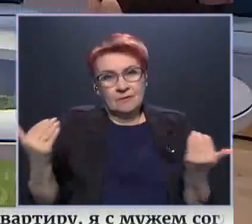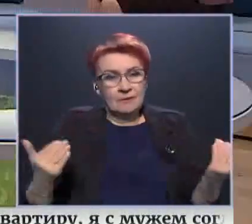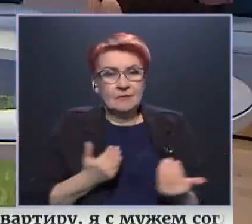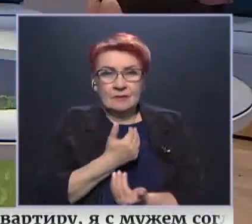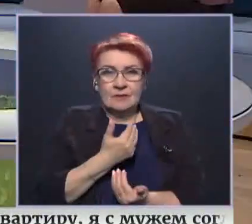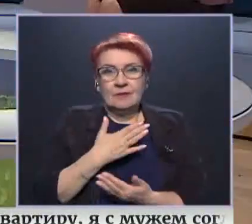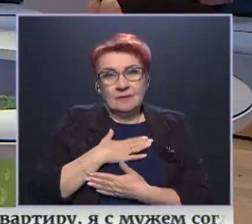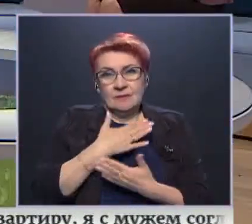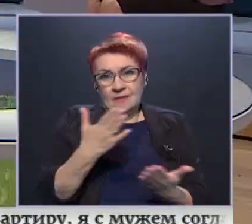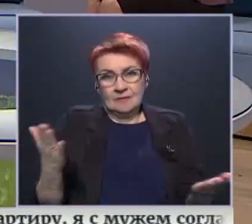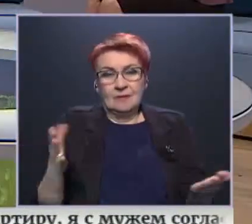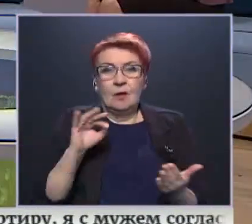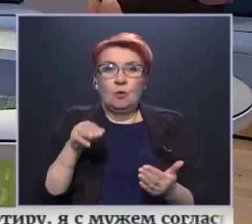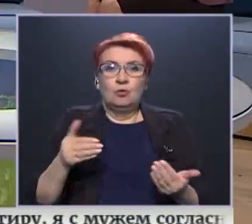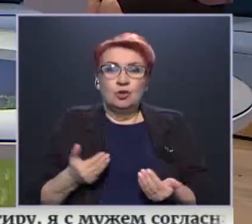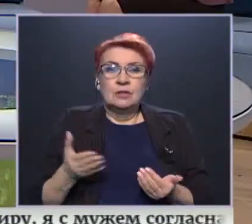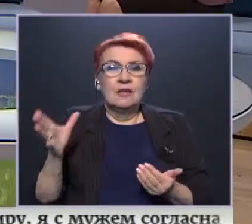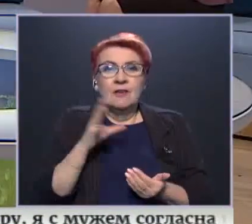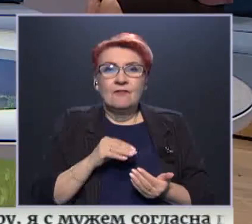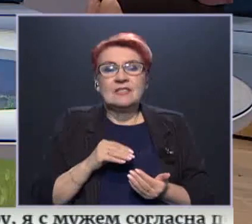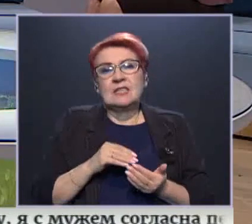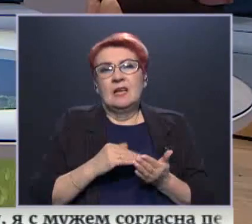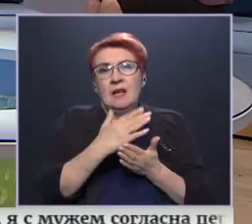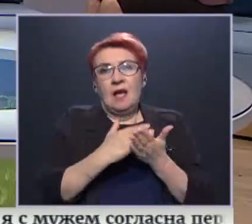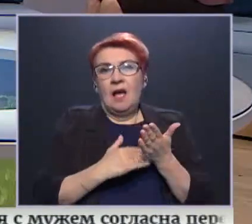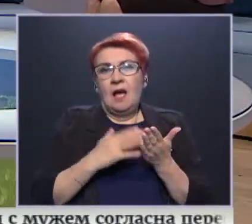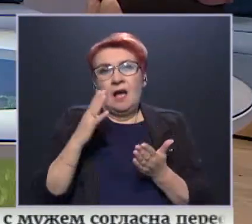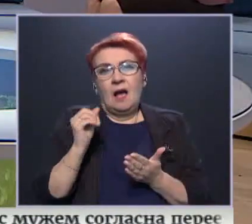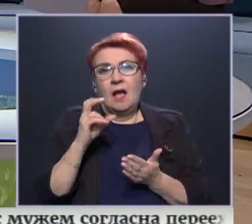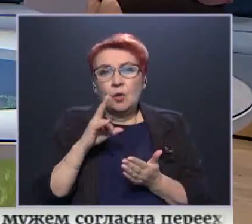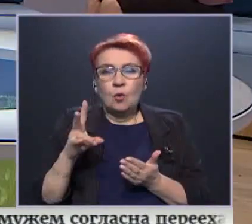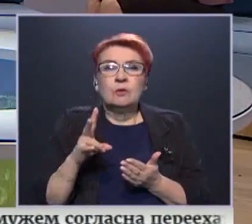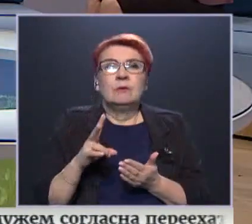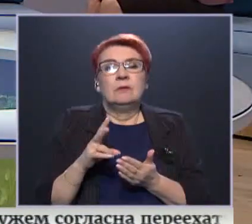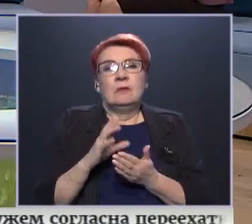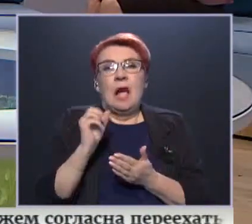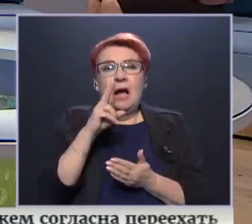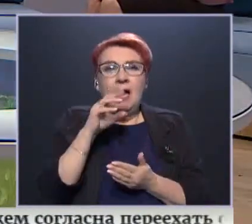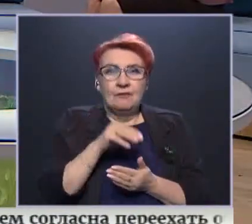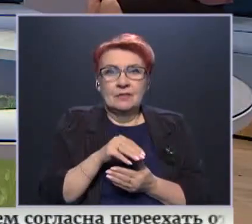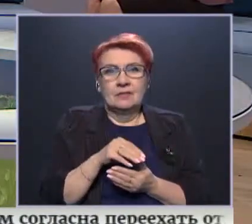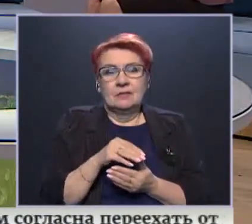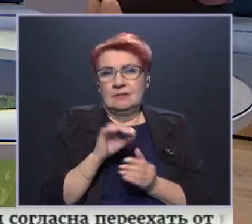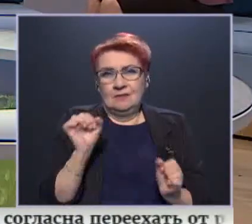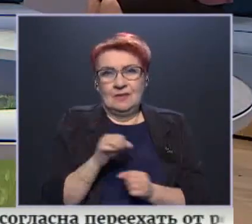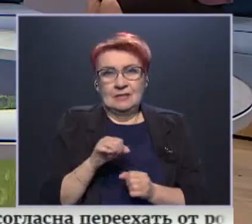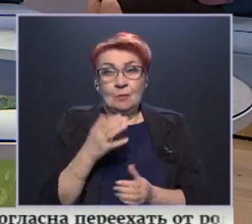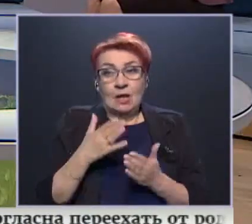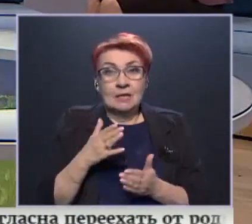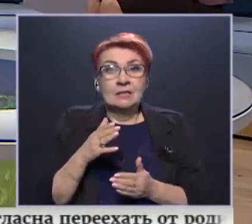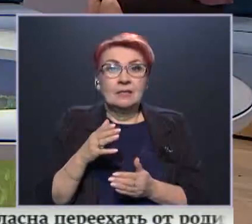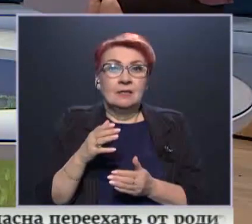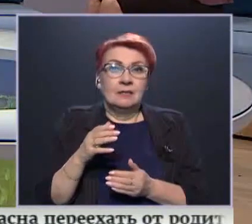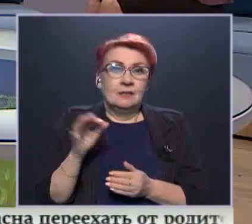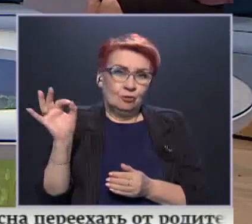жизни. Все каноны прочитать там еще акафист невозможно часто. Бывает, для этого много времени нужно. Если человек регулярно